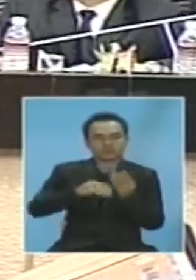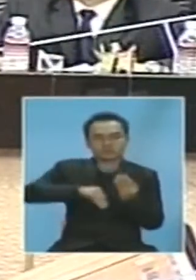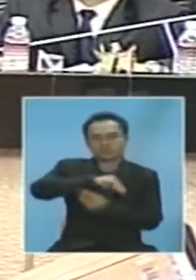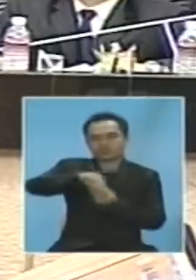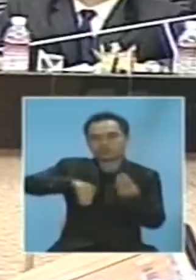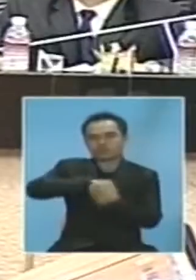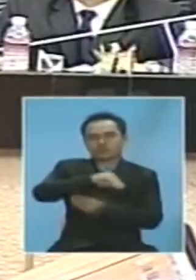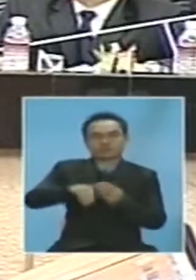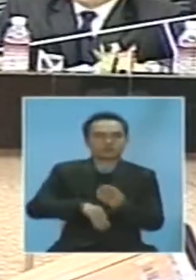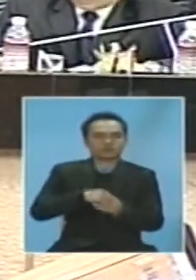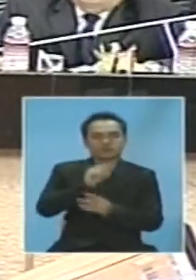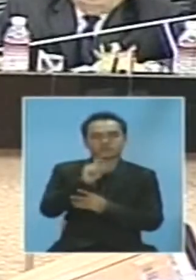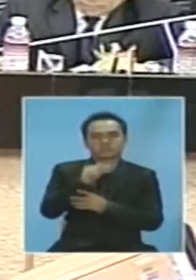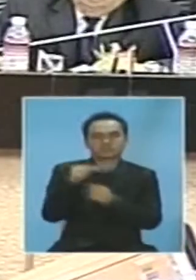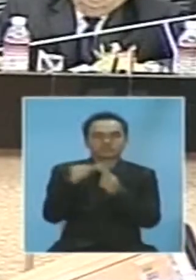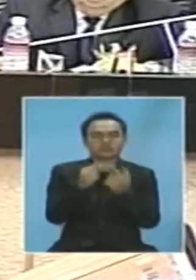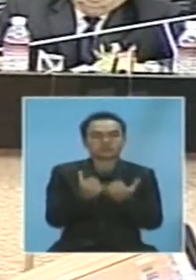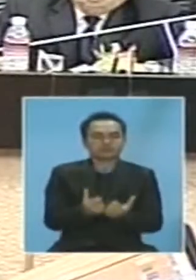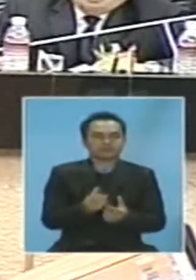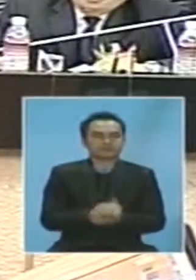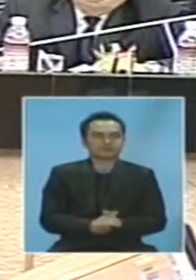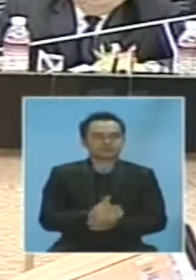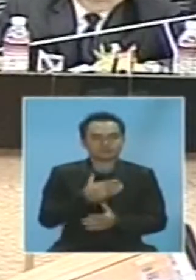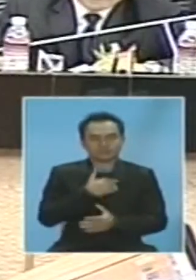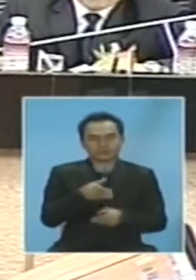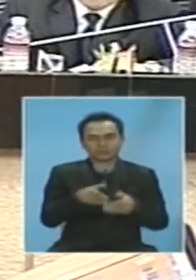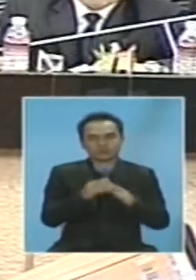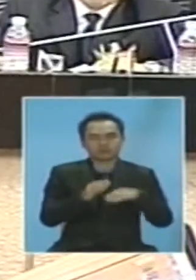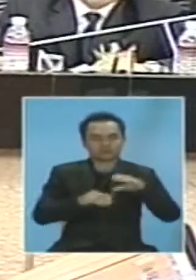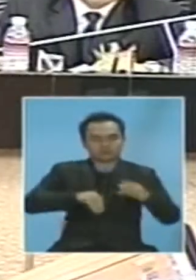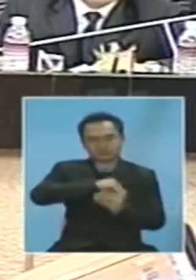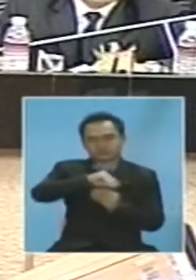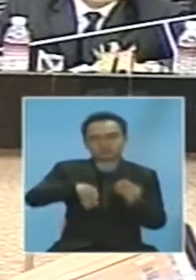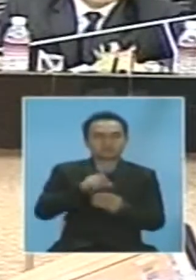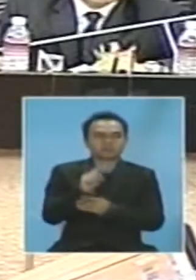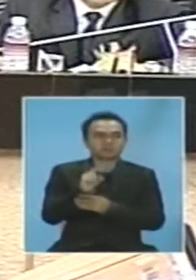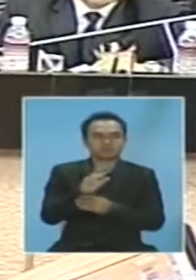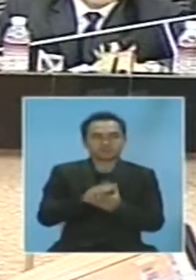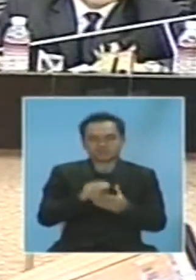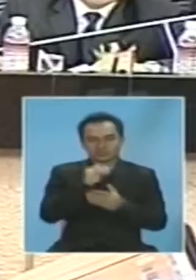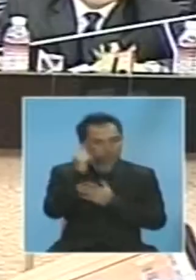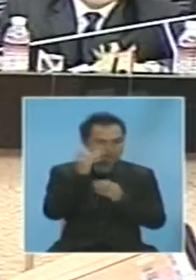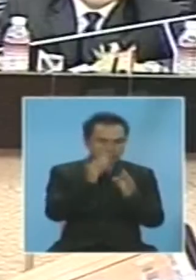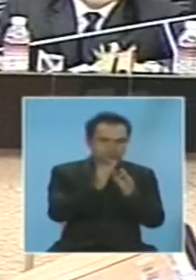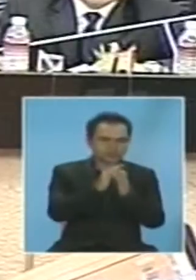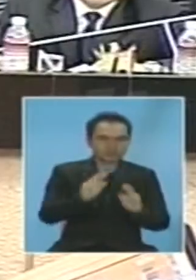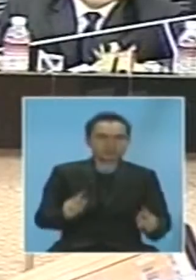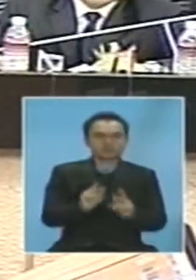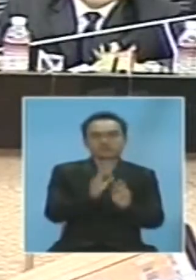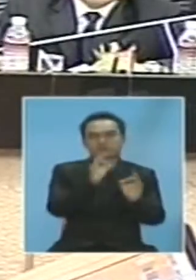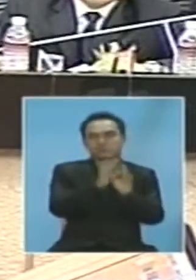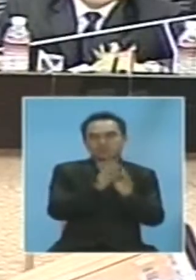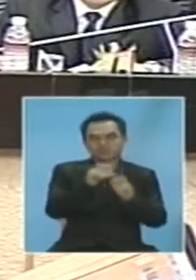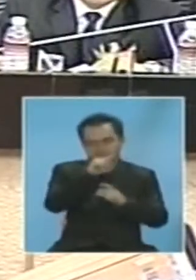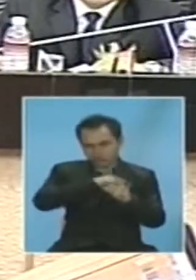วียนในระบบเศรษฐกิจต่อไปค่ะสำนักงานเศรษฐกิจมหาภาคสำนักงานเศรษฐกิจการคลังของกระทรวงการคลังก็คำ